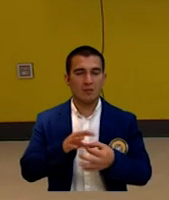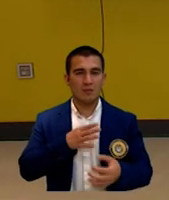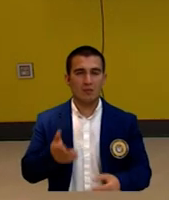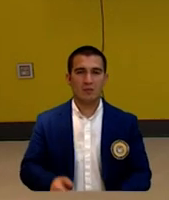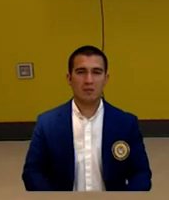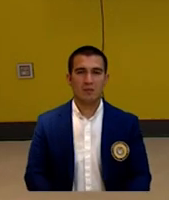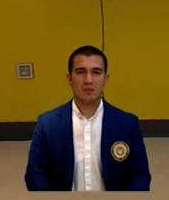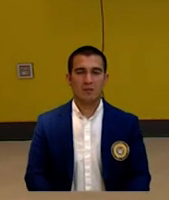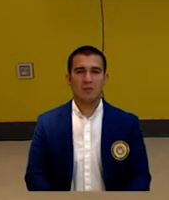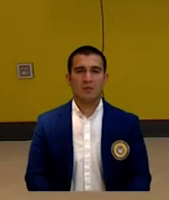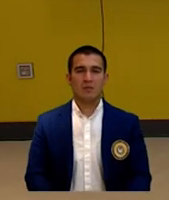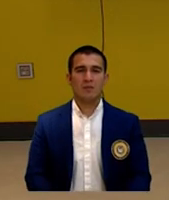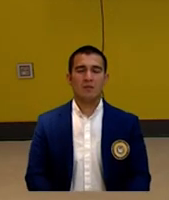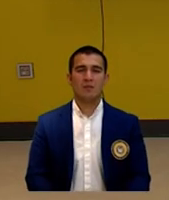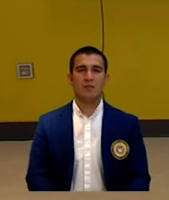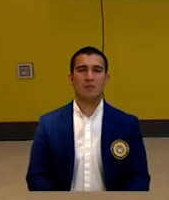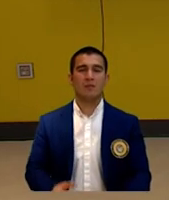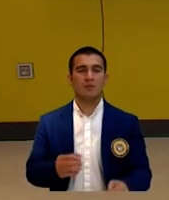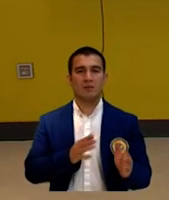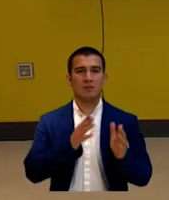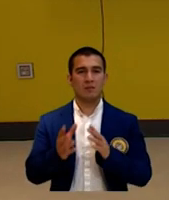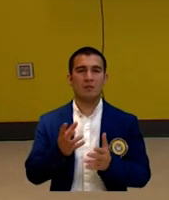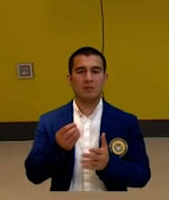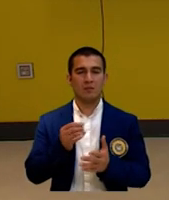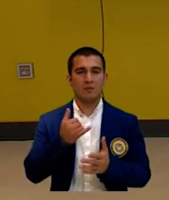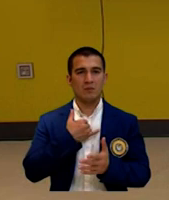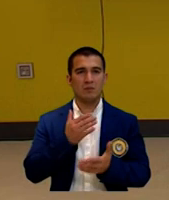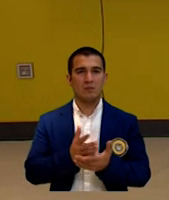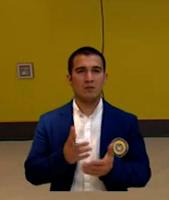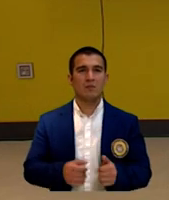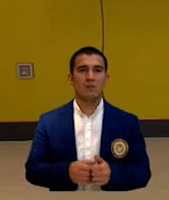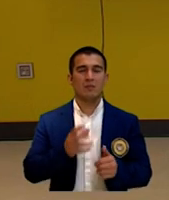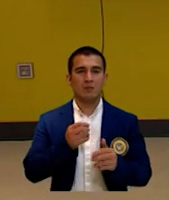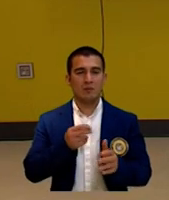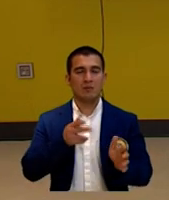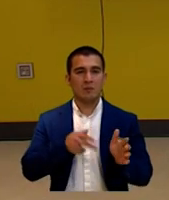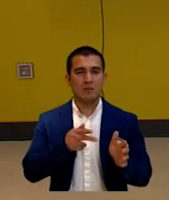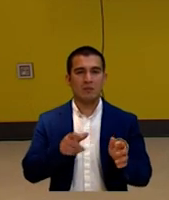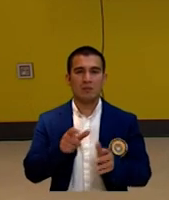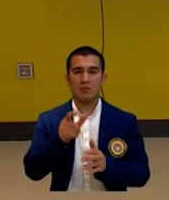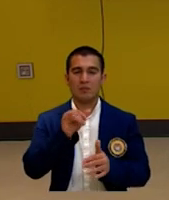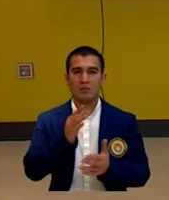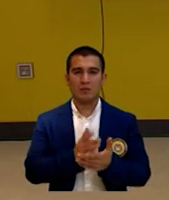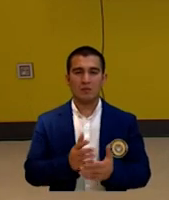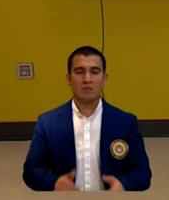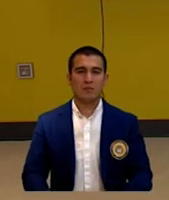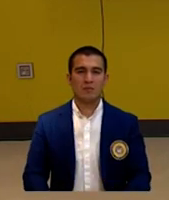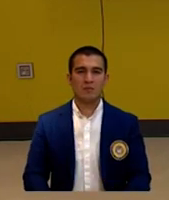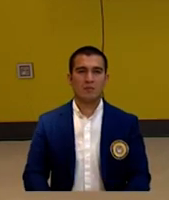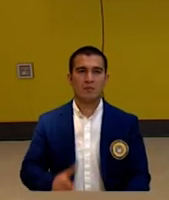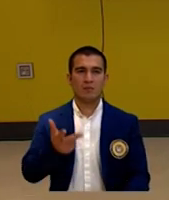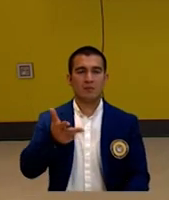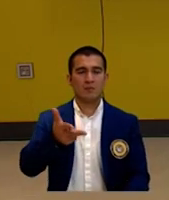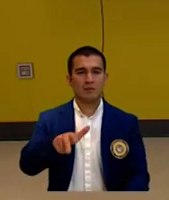hisoblanadi. Ana endi keyingi temir yo'llar bilan tanishamiz.